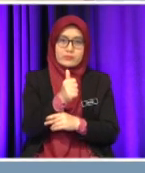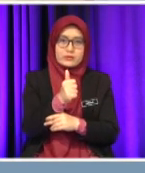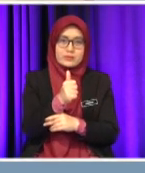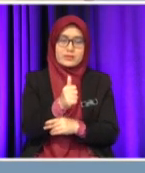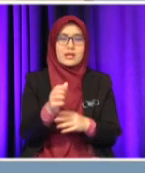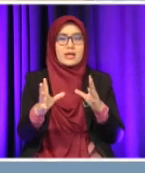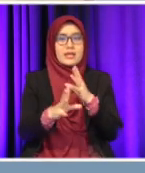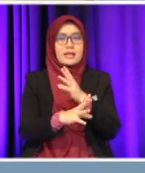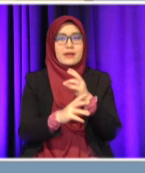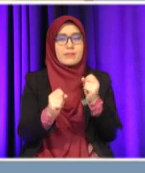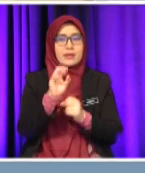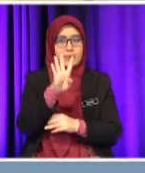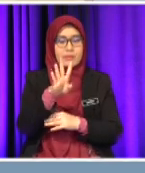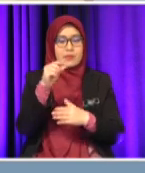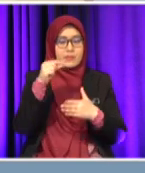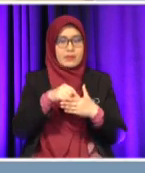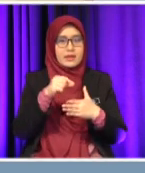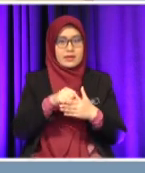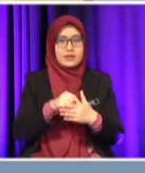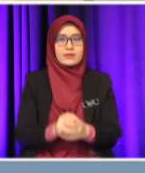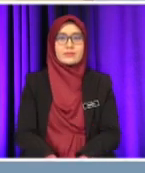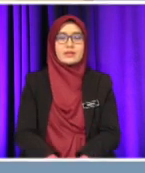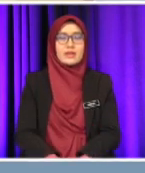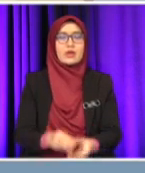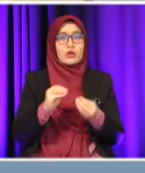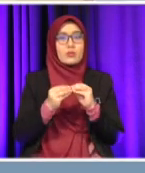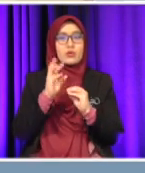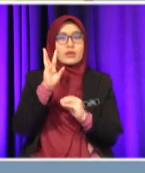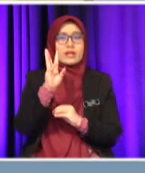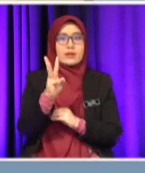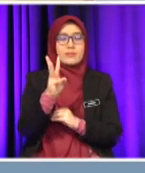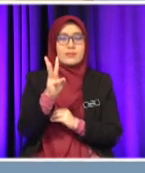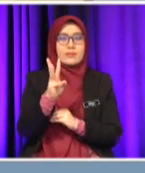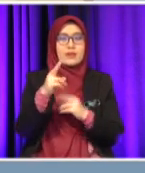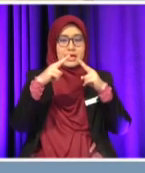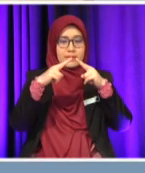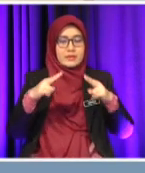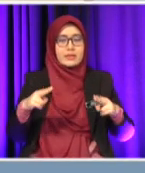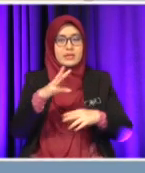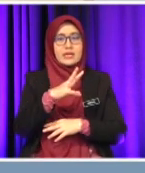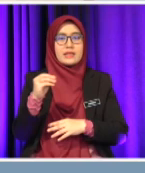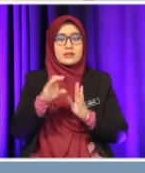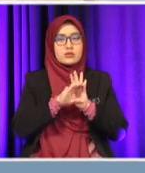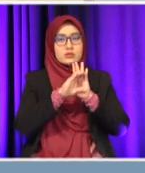oke yang keenam habitat dan contoh tumbuhan akuatik